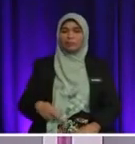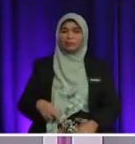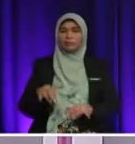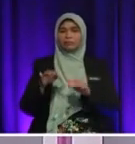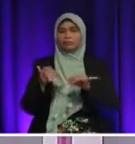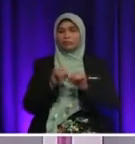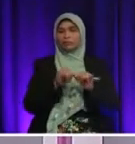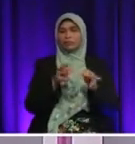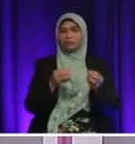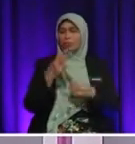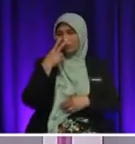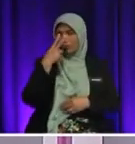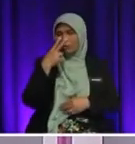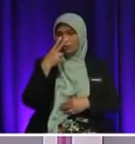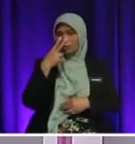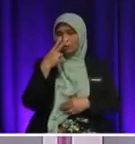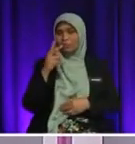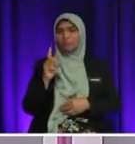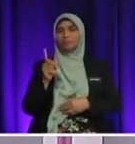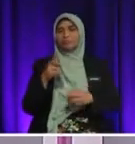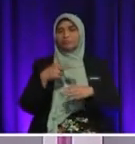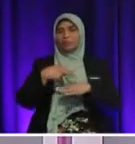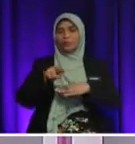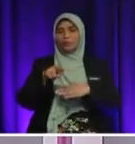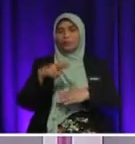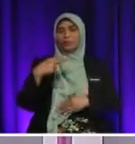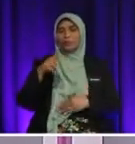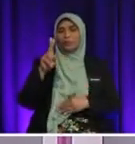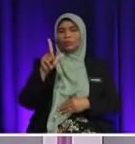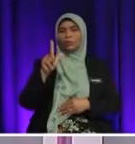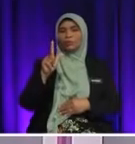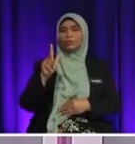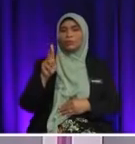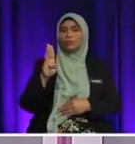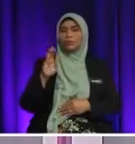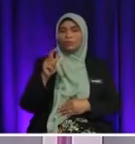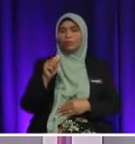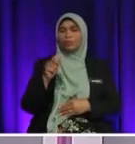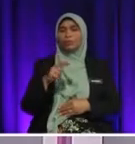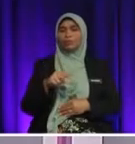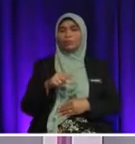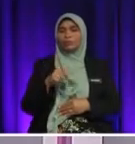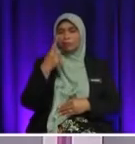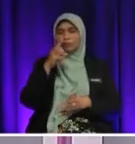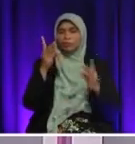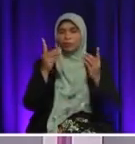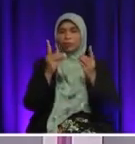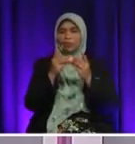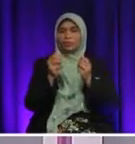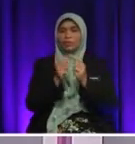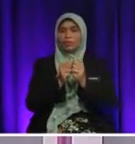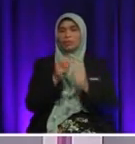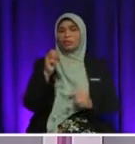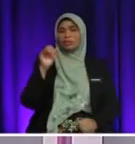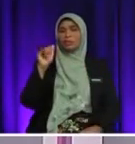juga. Jadi dia pergi mengutuskan hambanya supaya berjumpa dengan Shah Bandar. Dia menyuruh Shah